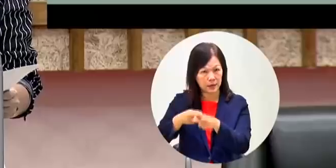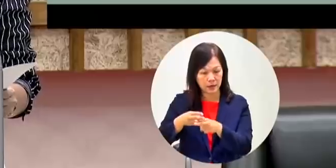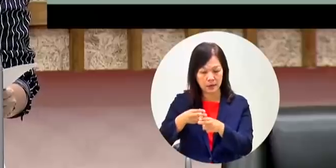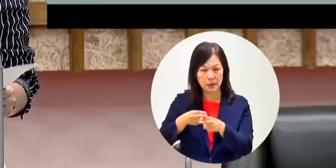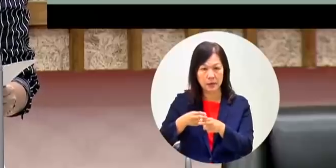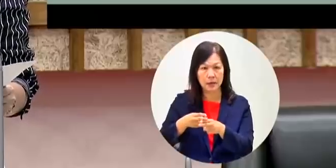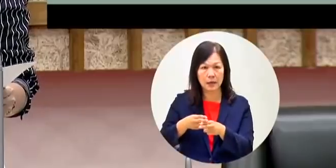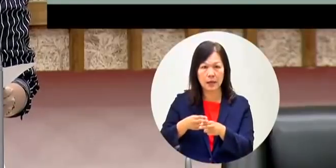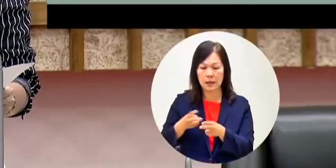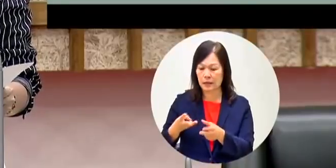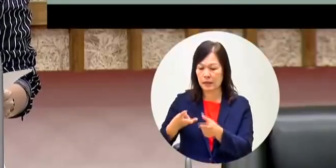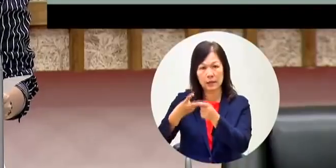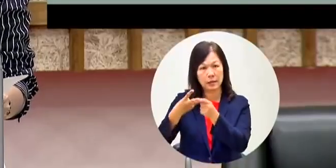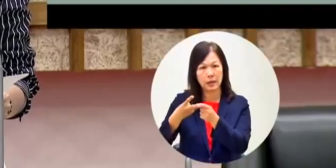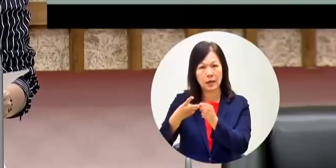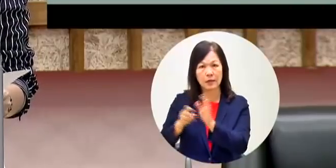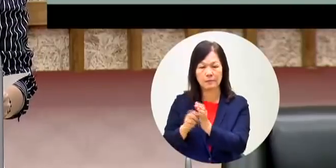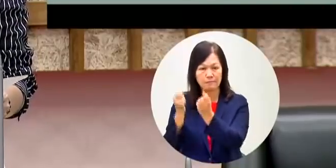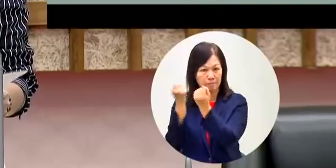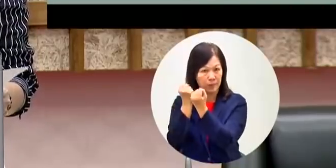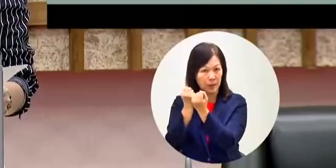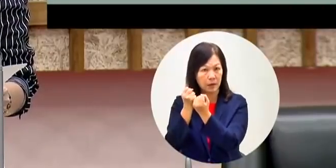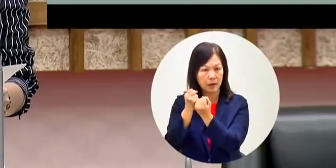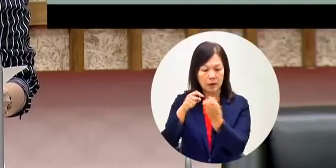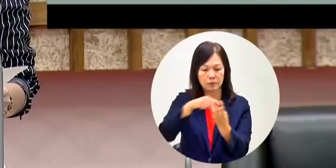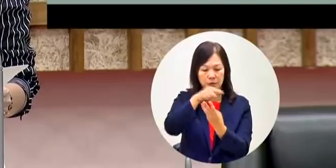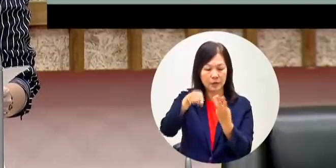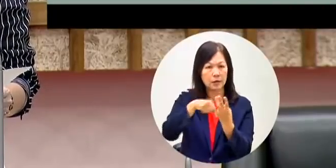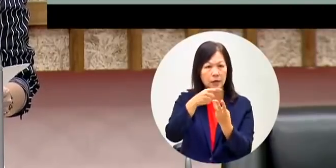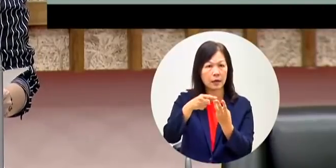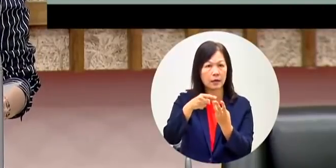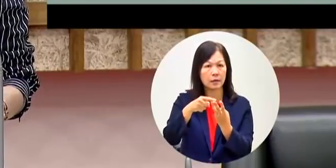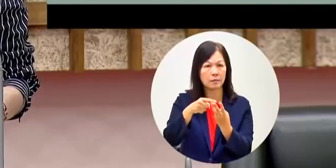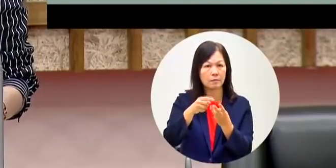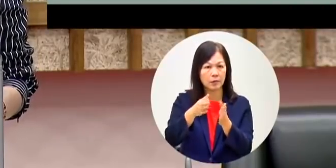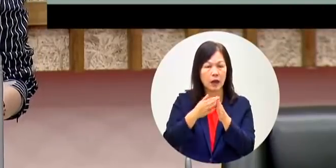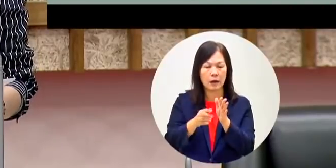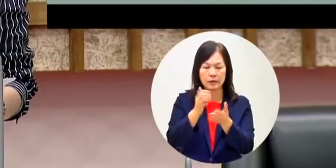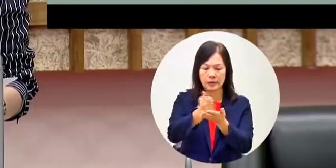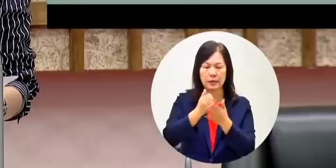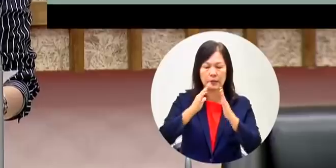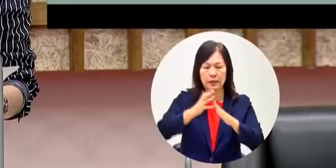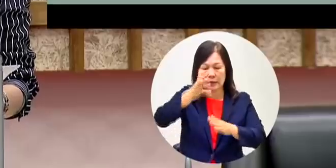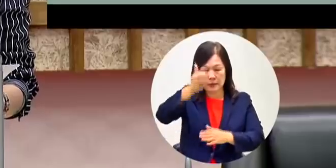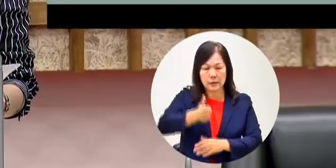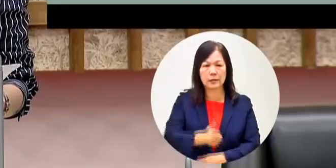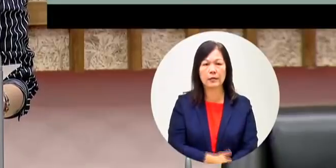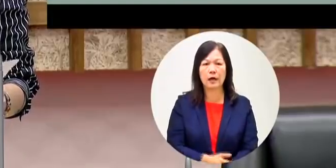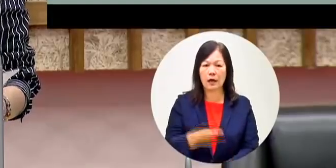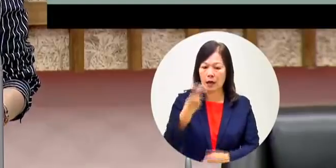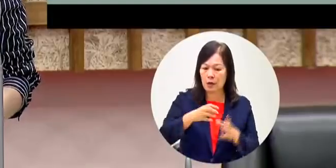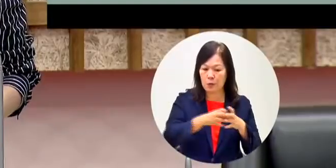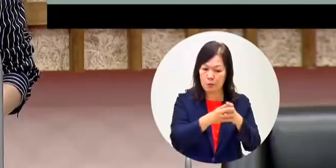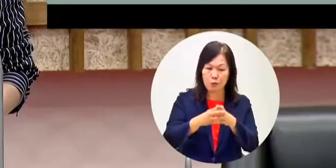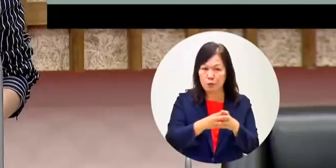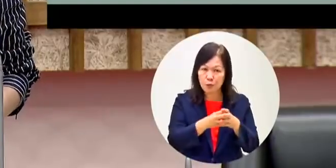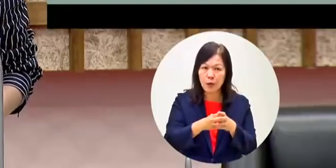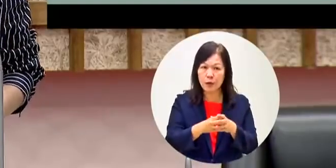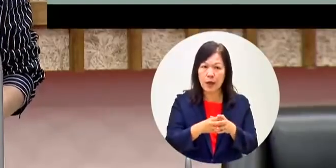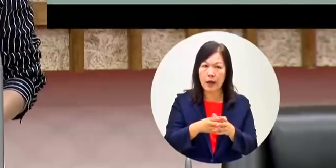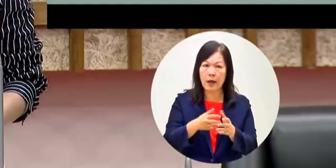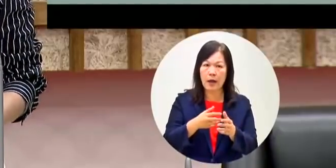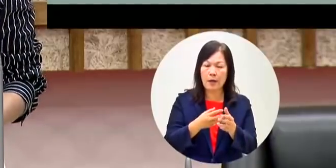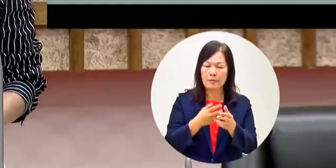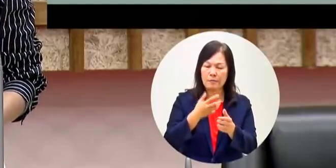哈。这三个方向我请市长以及团队能够给予参酌回复哈。市